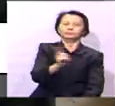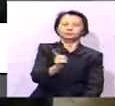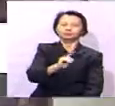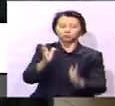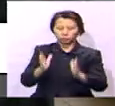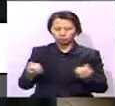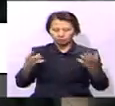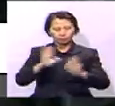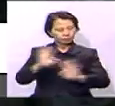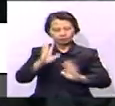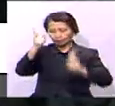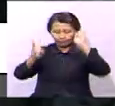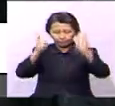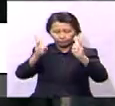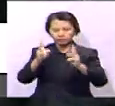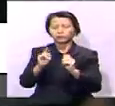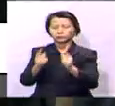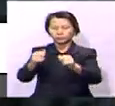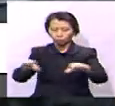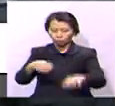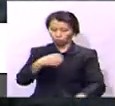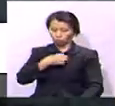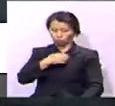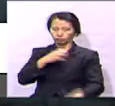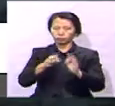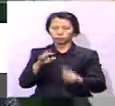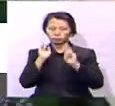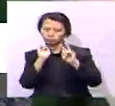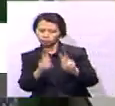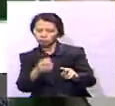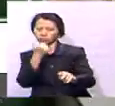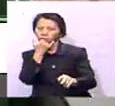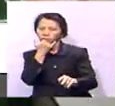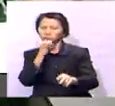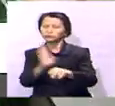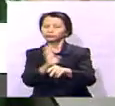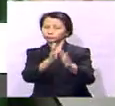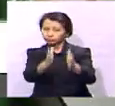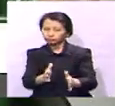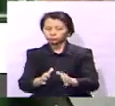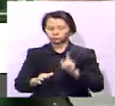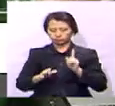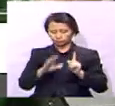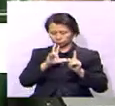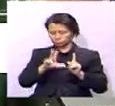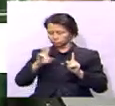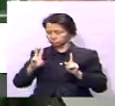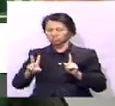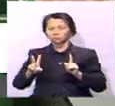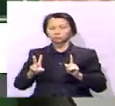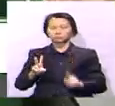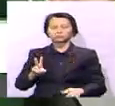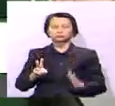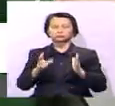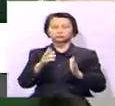Orang ramai tidak perlu bimbang dan diminta segera membuat aduan sekiranya mengesan sebarang salah laku peniaga. Seramai 132